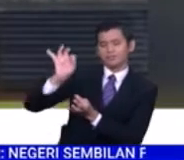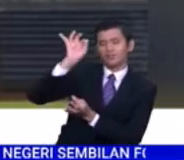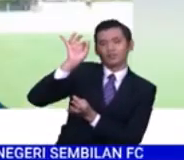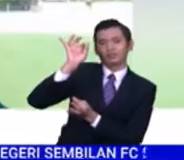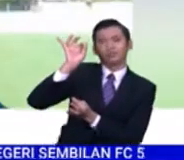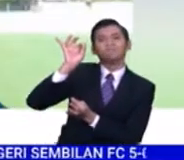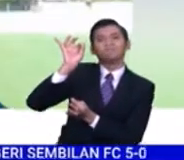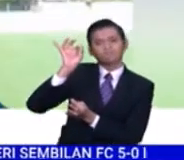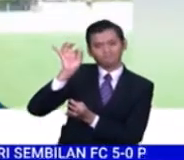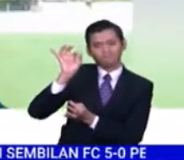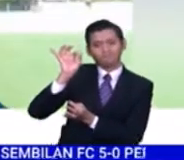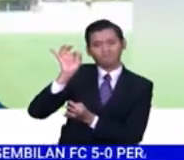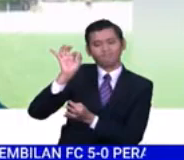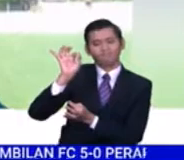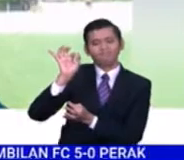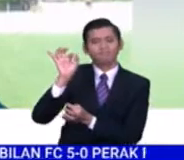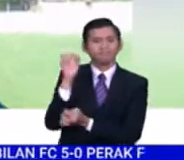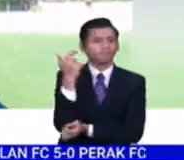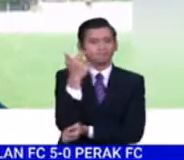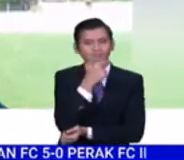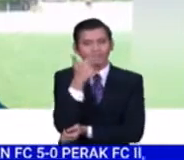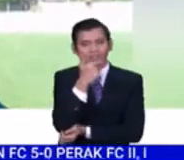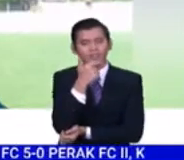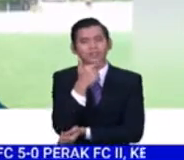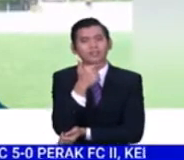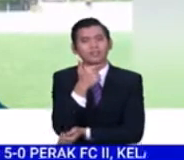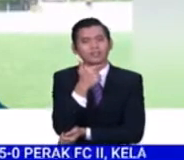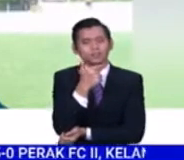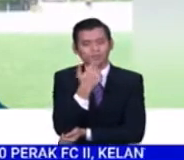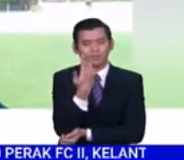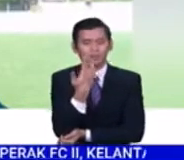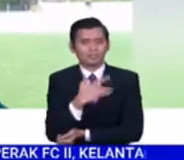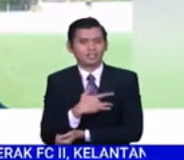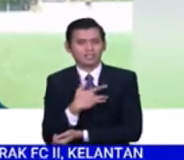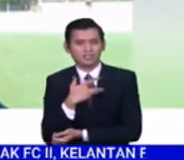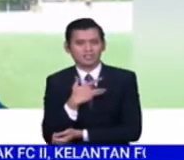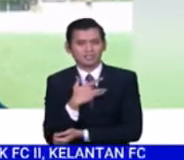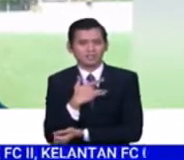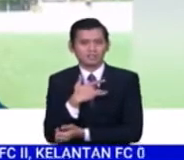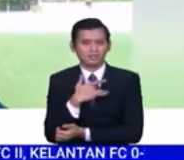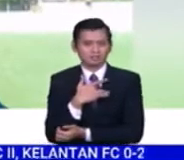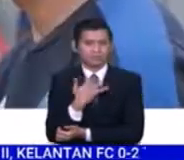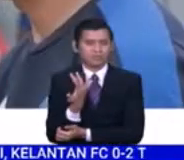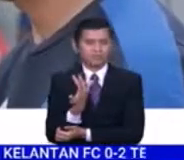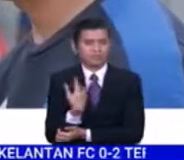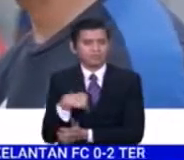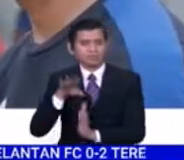tetap dengan rasa confident untuk menghadapi pertandingan nanti.